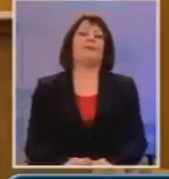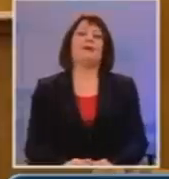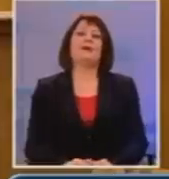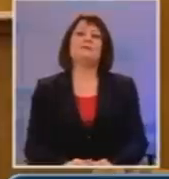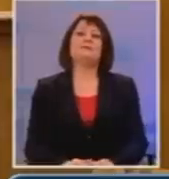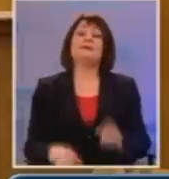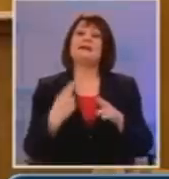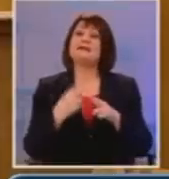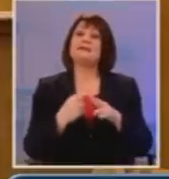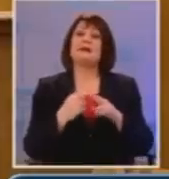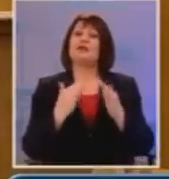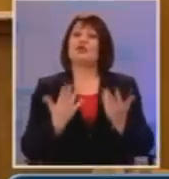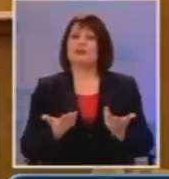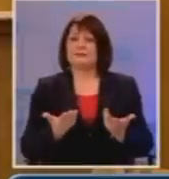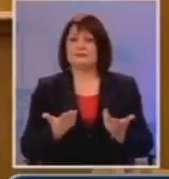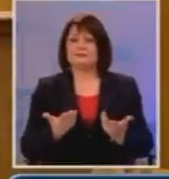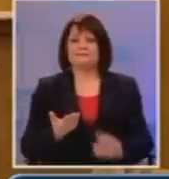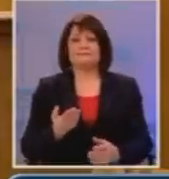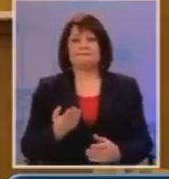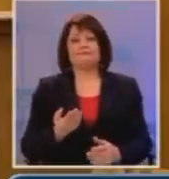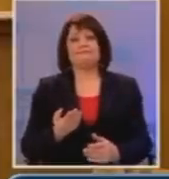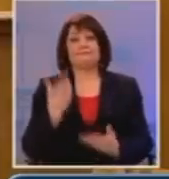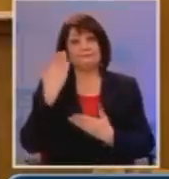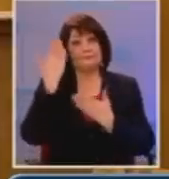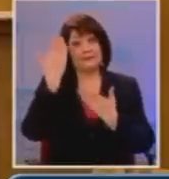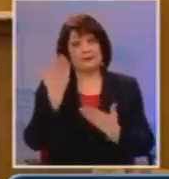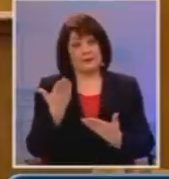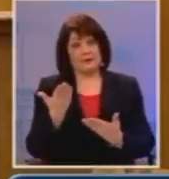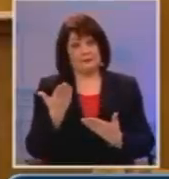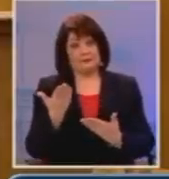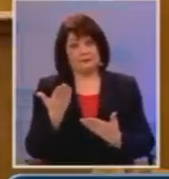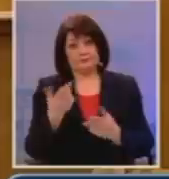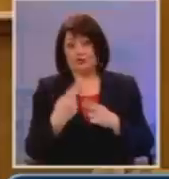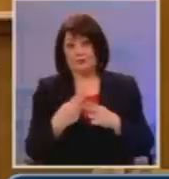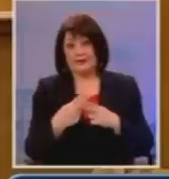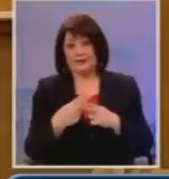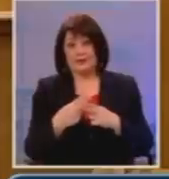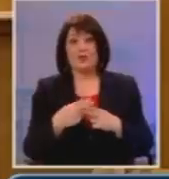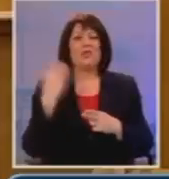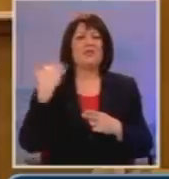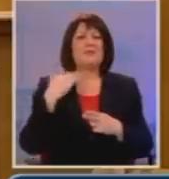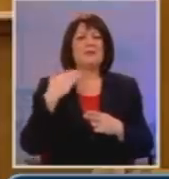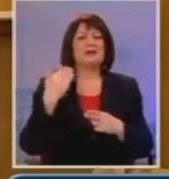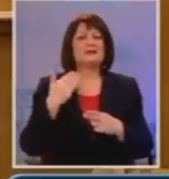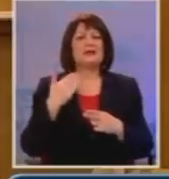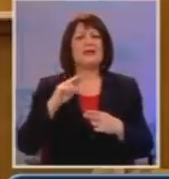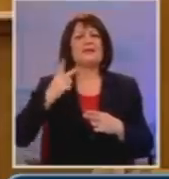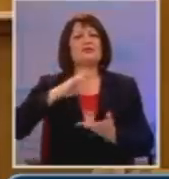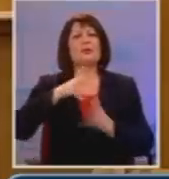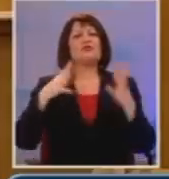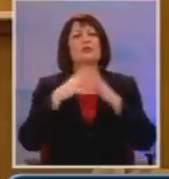Πρώτα και κύρια, για να αποτίσω φόρο τιμής στα θύματα του Δεύτερου Παγκόσμιου